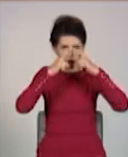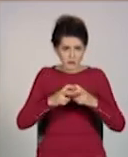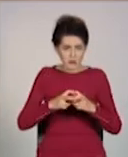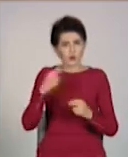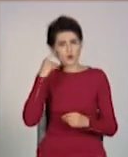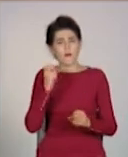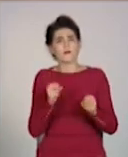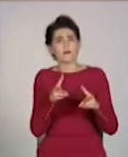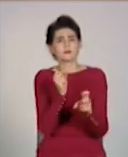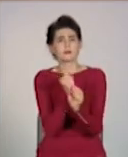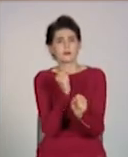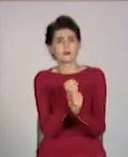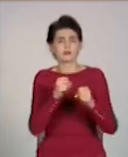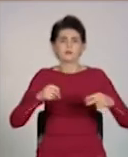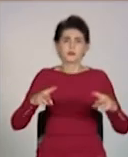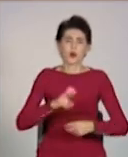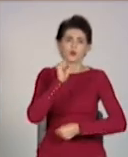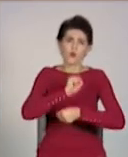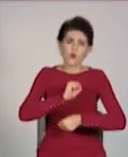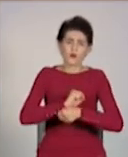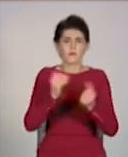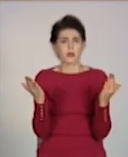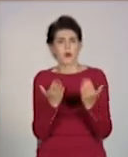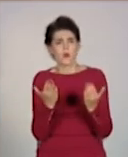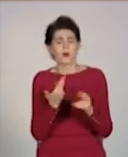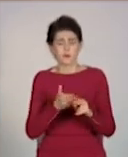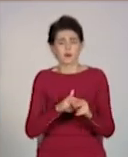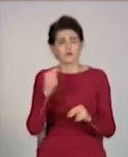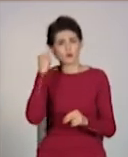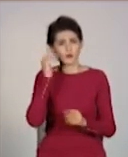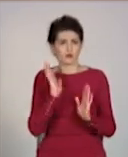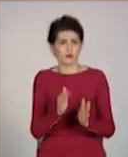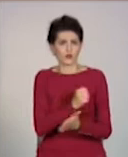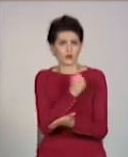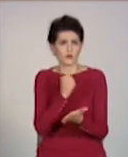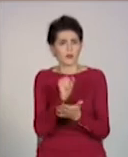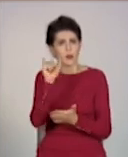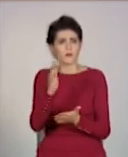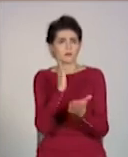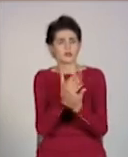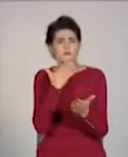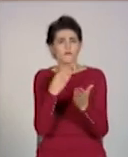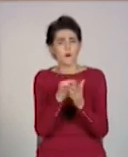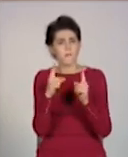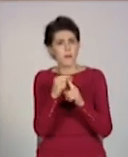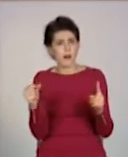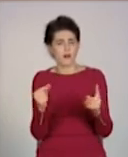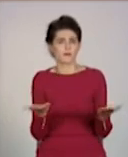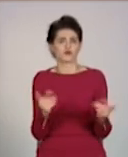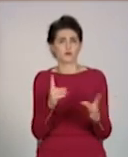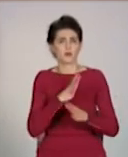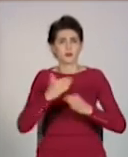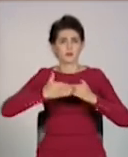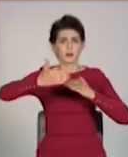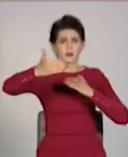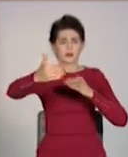Пересматривать остановки, какие там фиксируется, где нужно останавливать. Там же тоже правила и по остановкам, чтобы расстояние было между